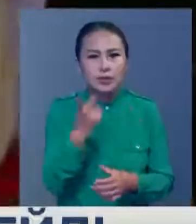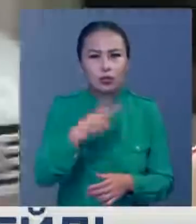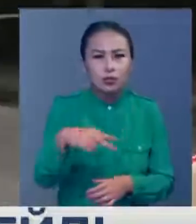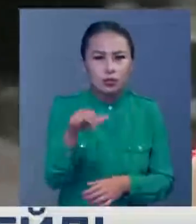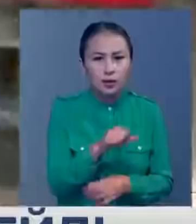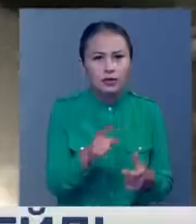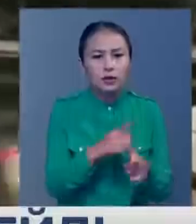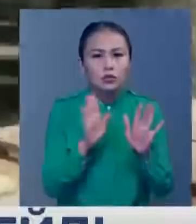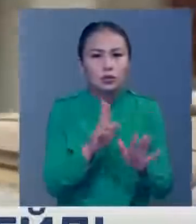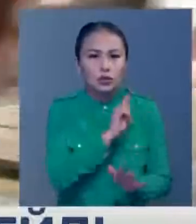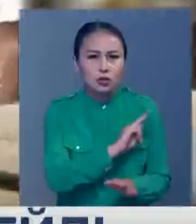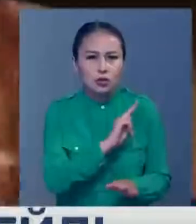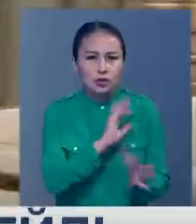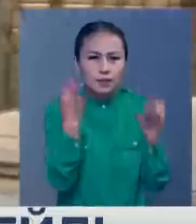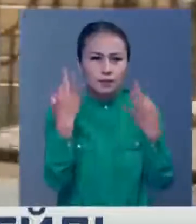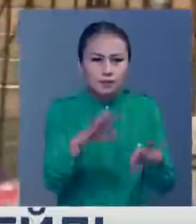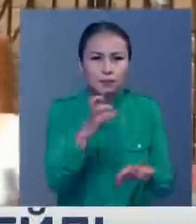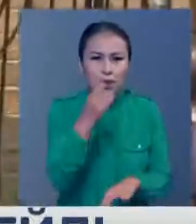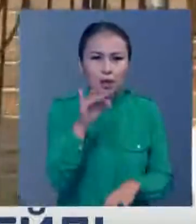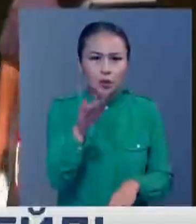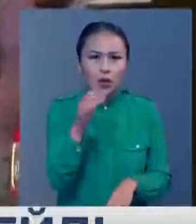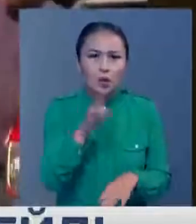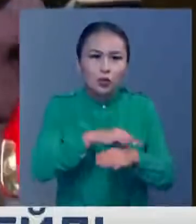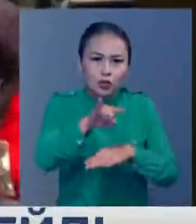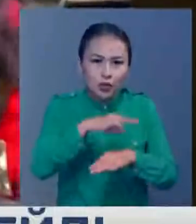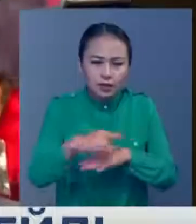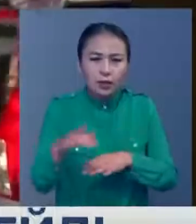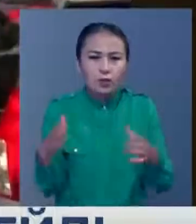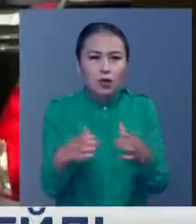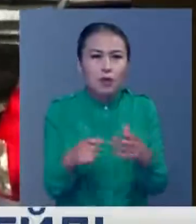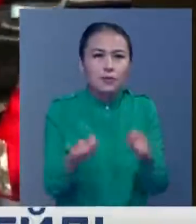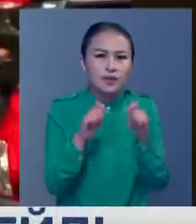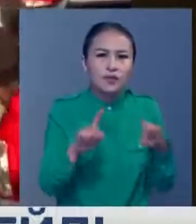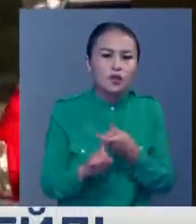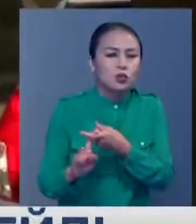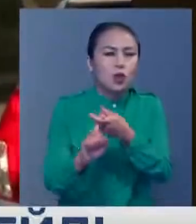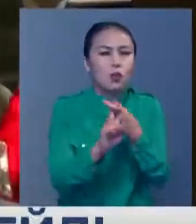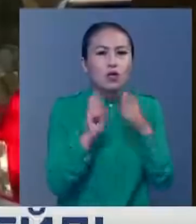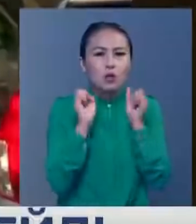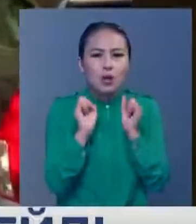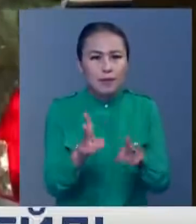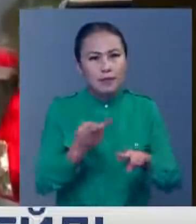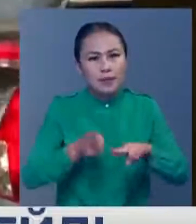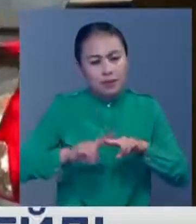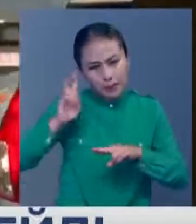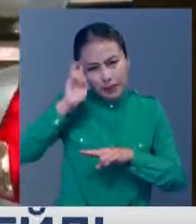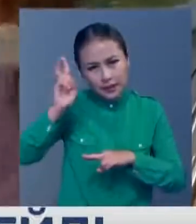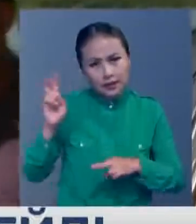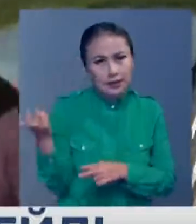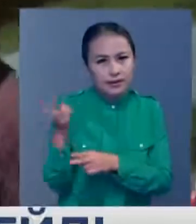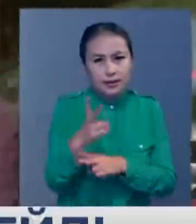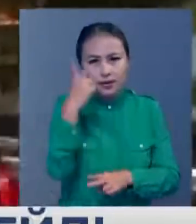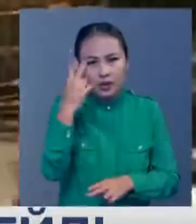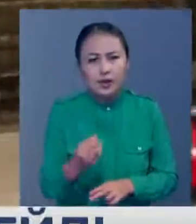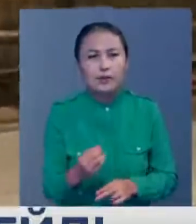ғана жұмыс істеуге рұқсат етілген. Бейрут, әуежай мен теңіз порттары ашық. Алайда вирус жұқтыру қаупі жоғары. Мемлекеттерден келгендер